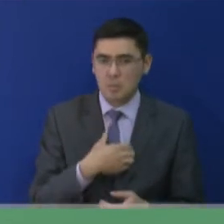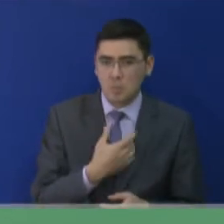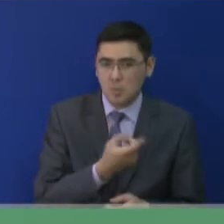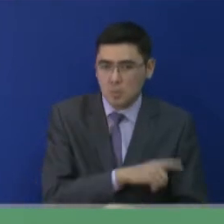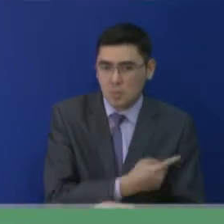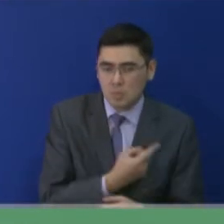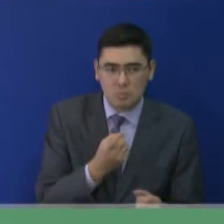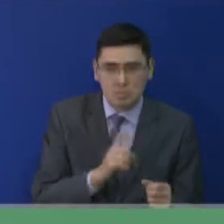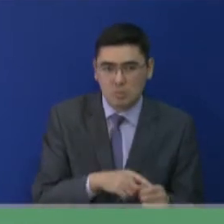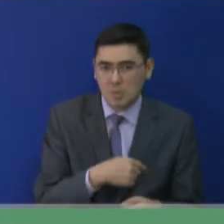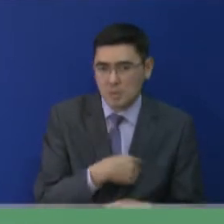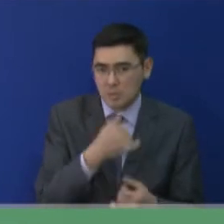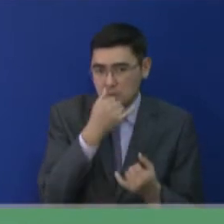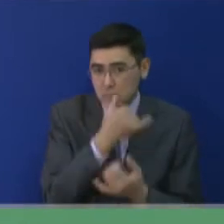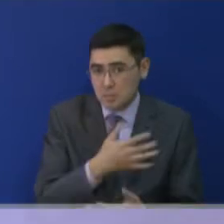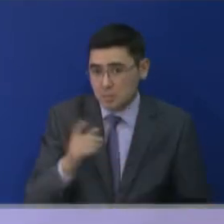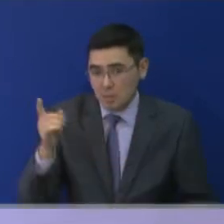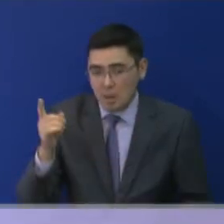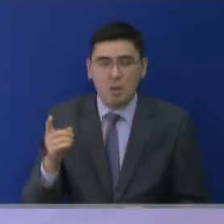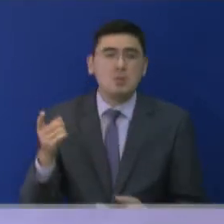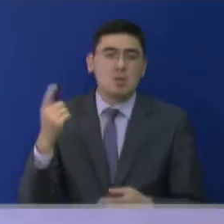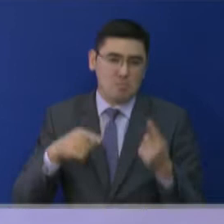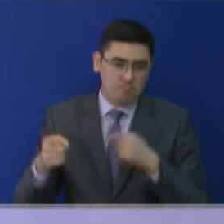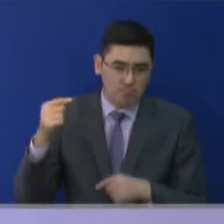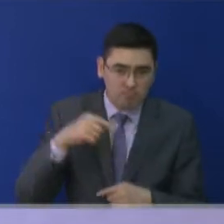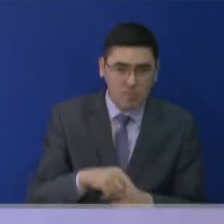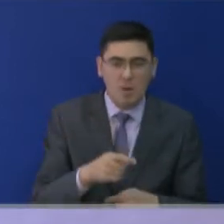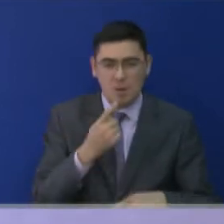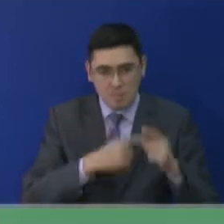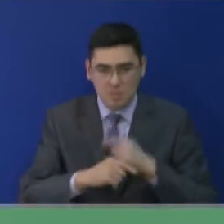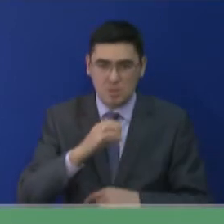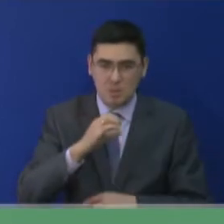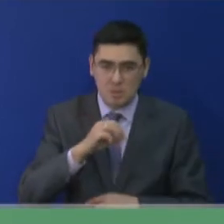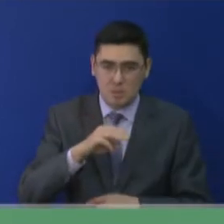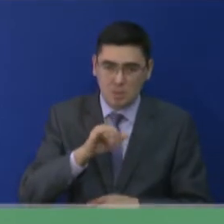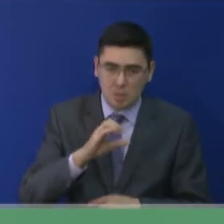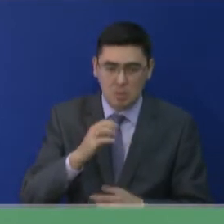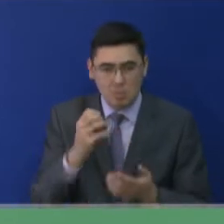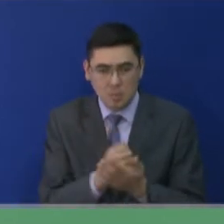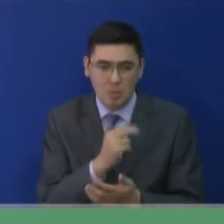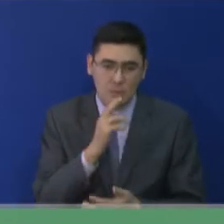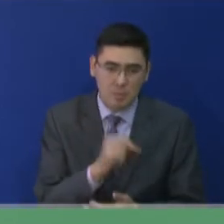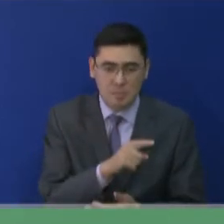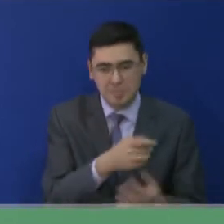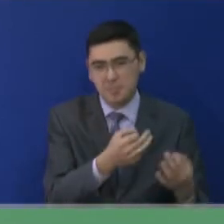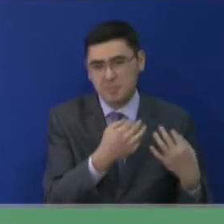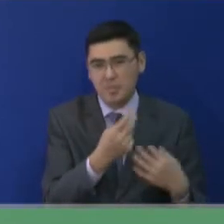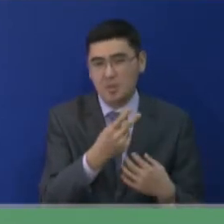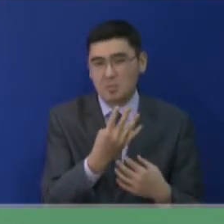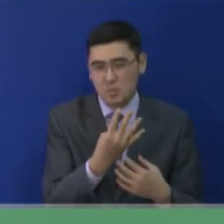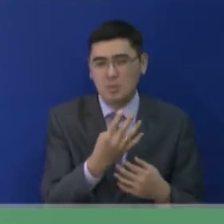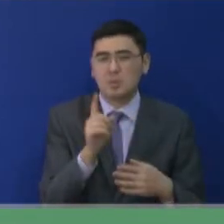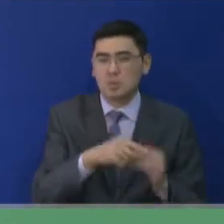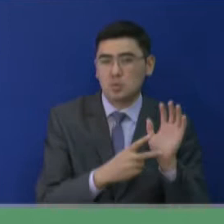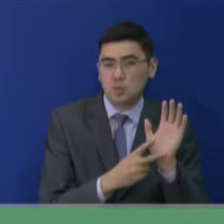медициналық көмек алуға дәргерлерге келдім. Олар маған медициналық мәртебемді қалай қайта алуға болатынын түсіндірді. Қолдау 24/7 қосымшасы